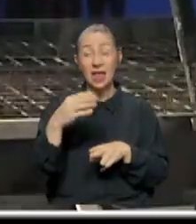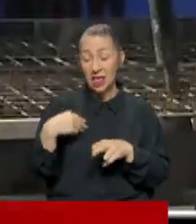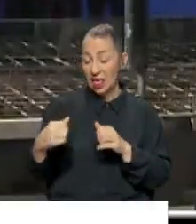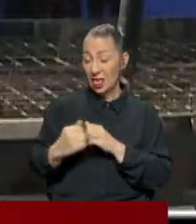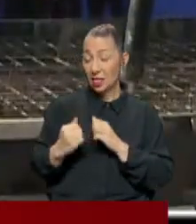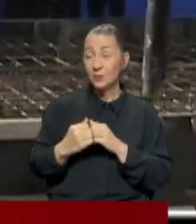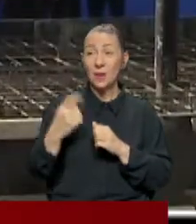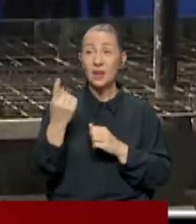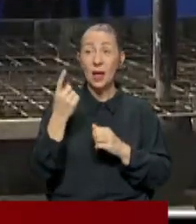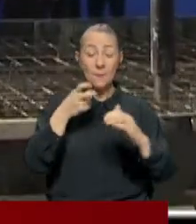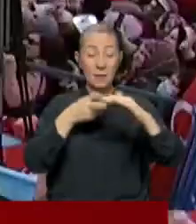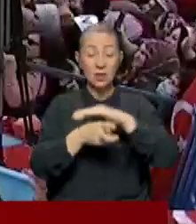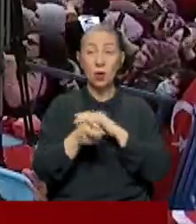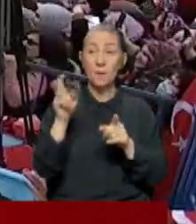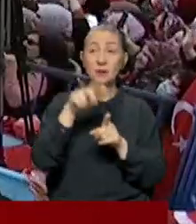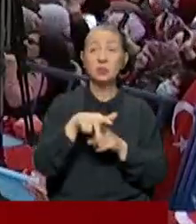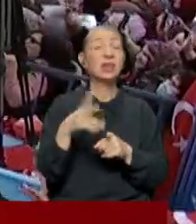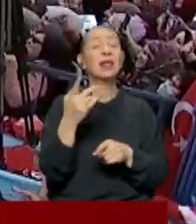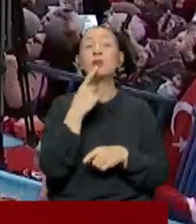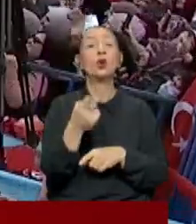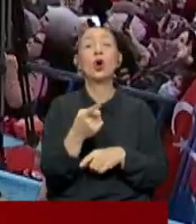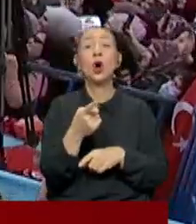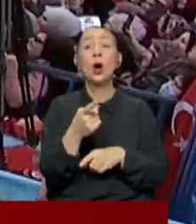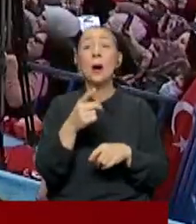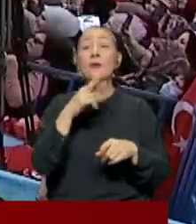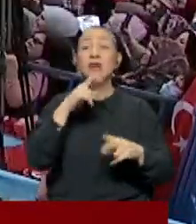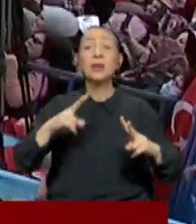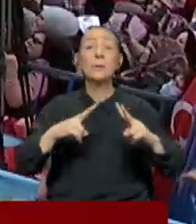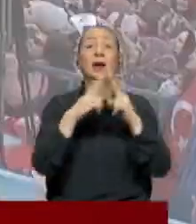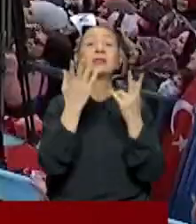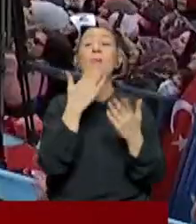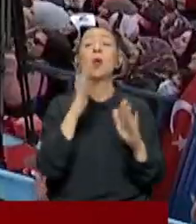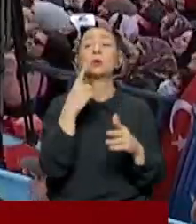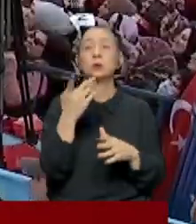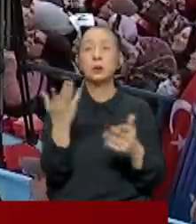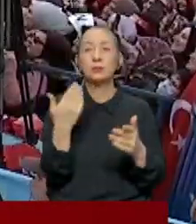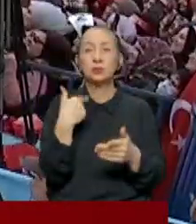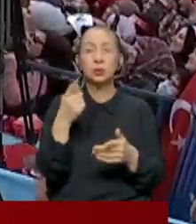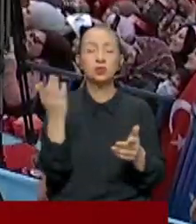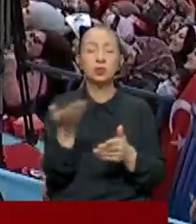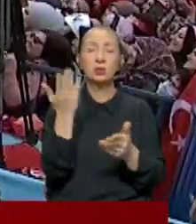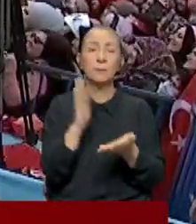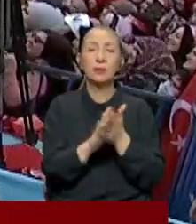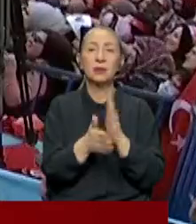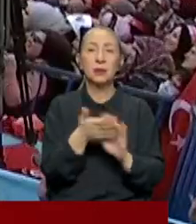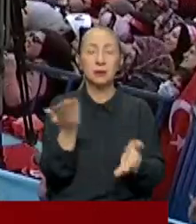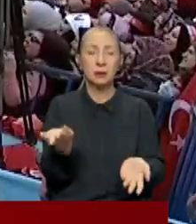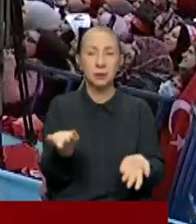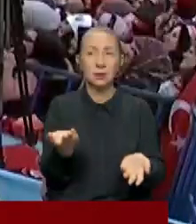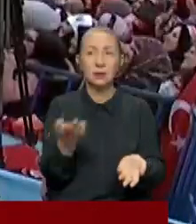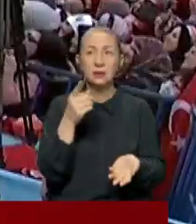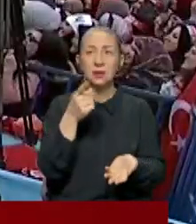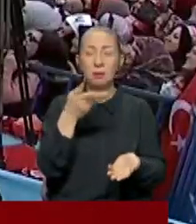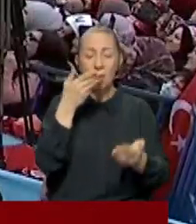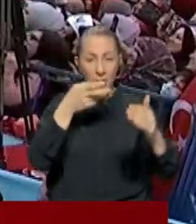yanında birileriyle metroya binmiş. Ne diyor? Paris'te bile yok diyor. Ya biz bunları çoktan geçtik.